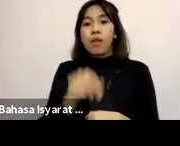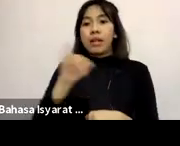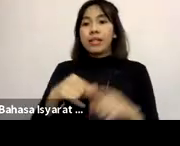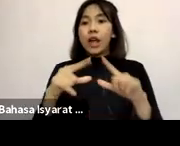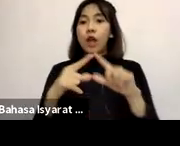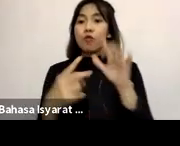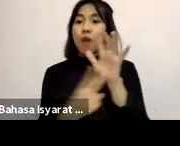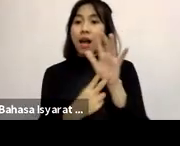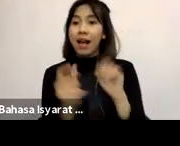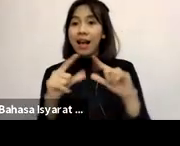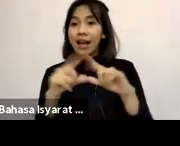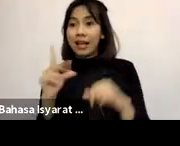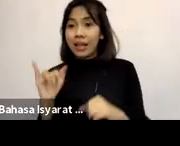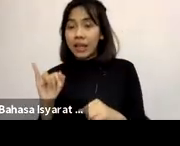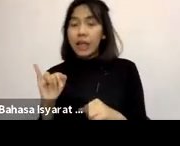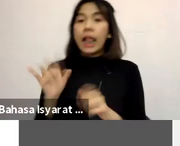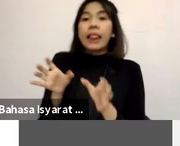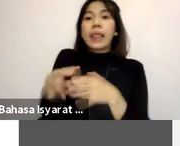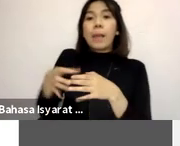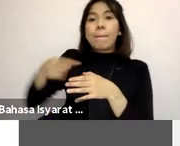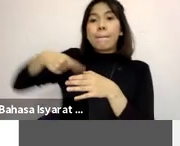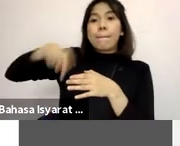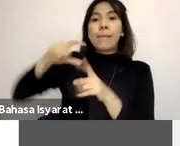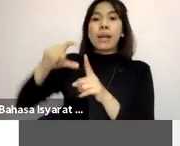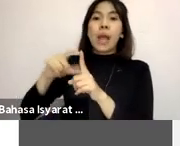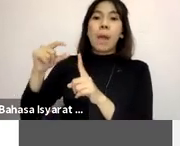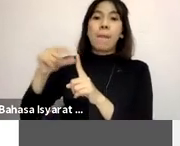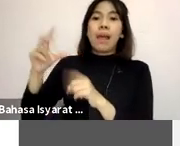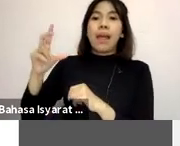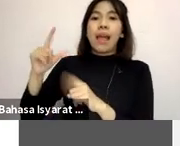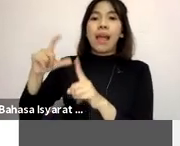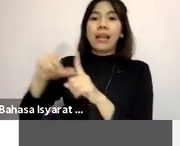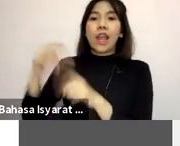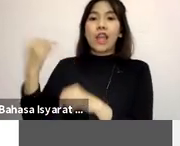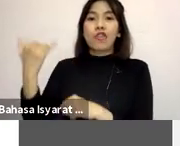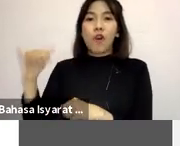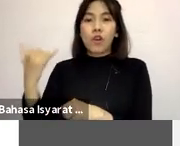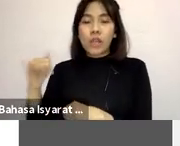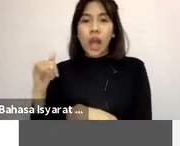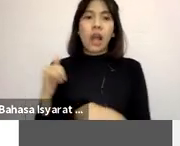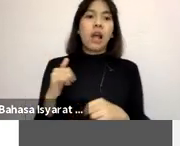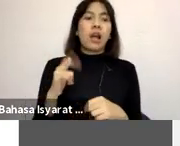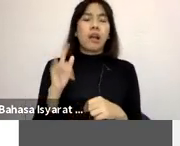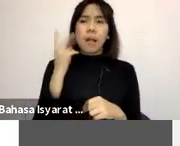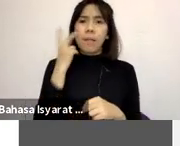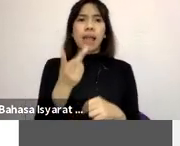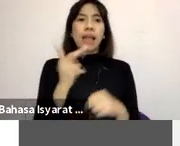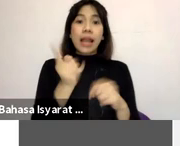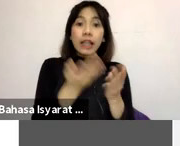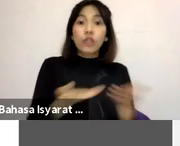mengusulkan penyikapan kasus permintaan sertifikat CB oleh Jaksa dalam satu sidang